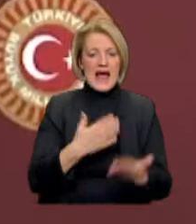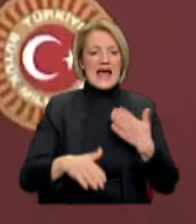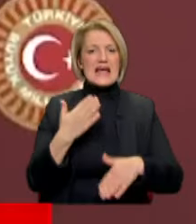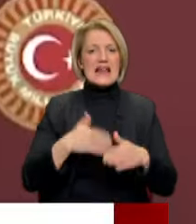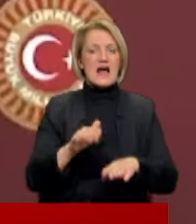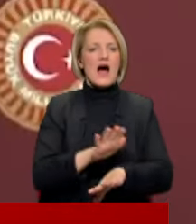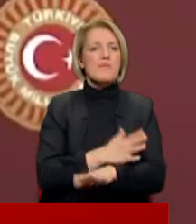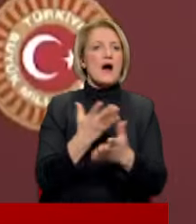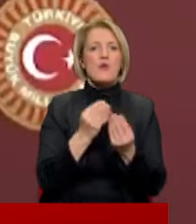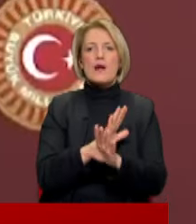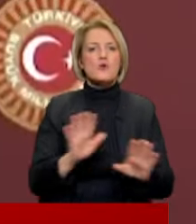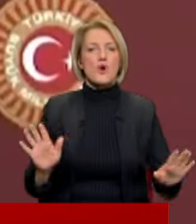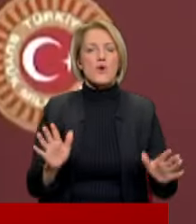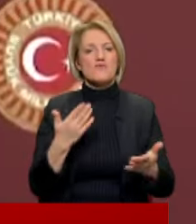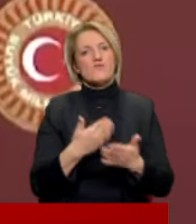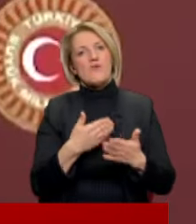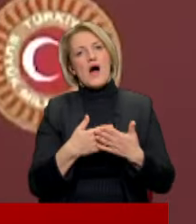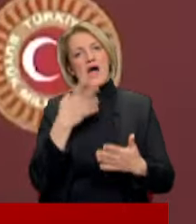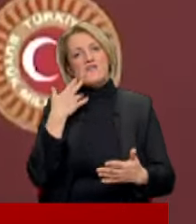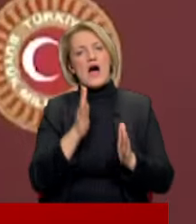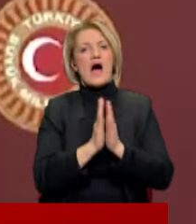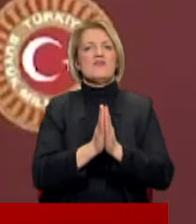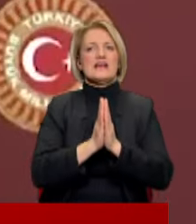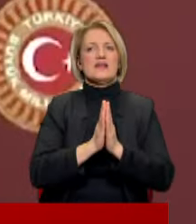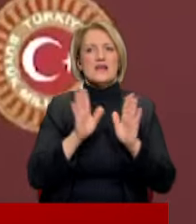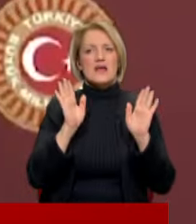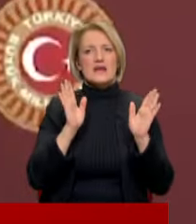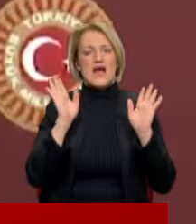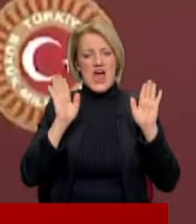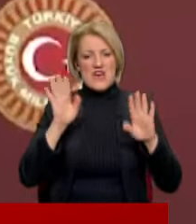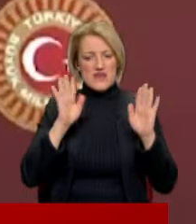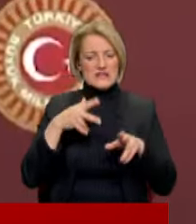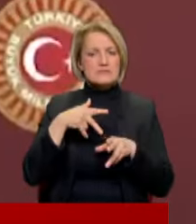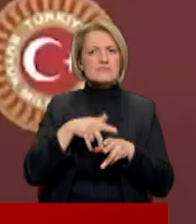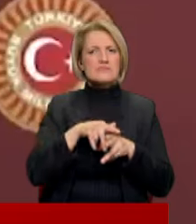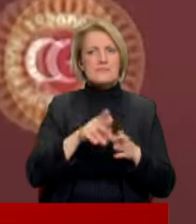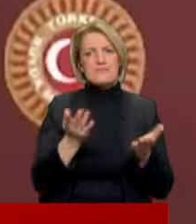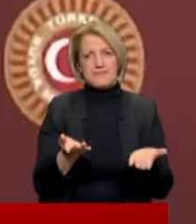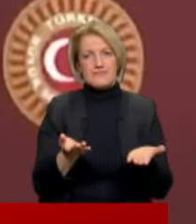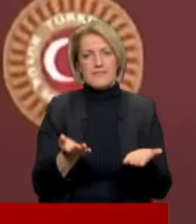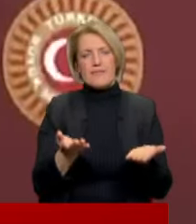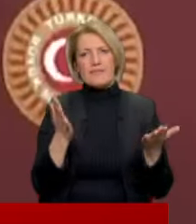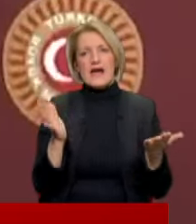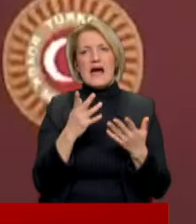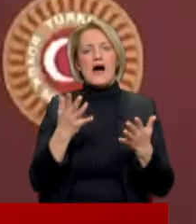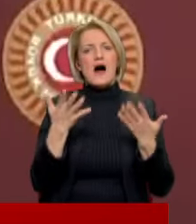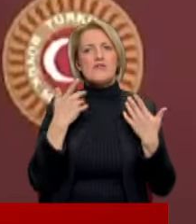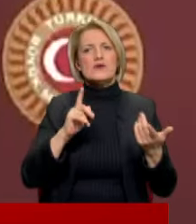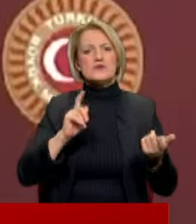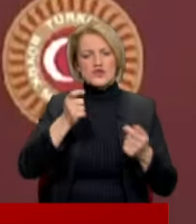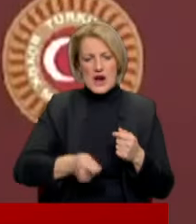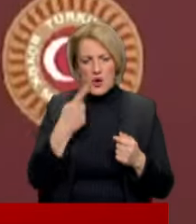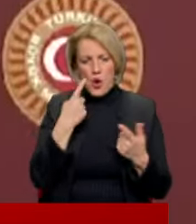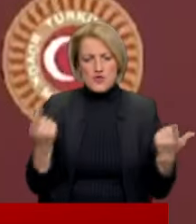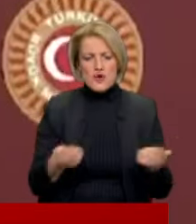engelliler kaymakam olamıyor. Vay efendim, affedersiniz, eşek sırtında gezebilecek, mealini söylüyorum. Her iklim koşuluna